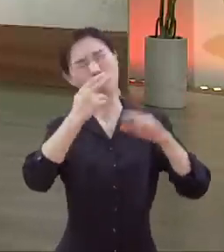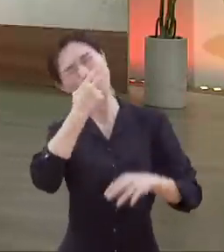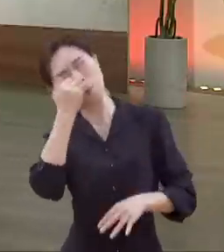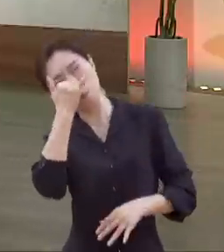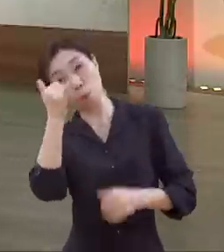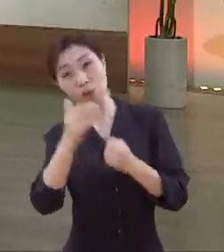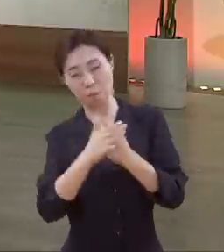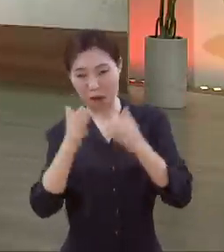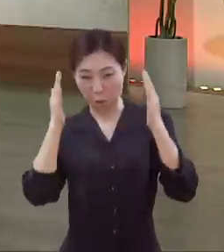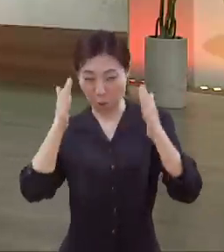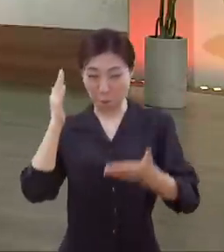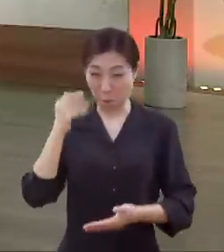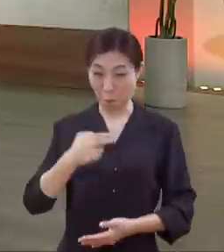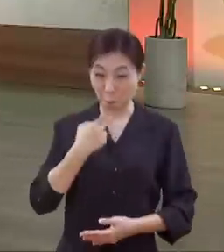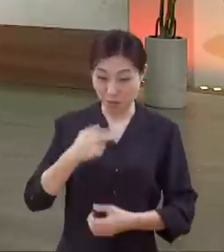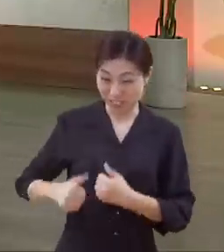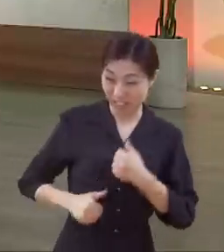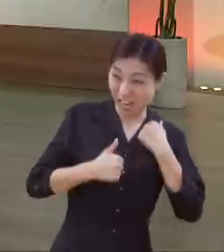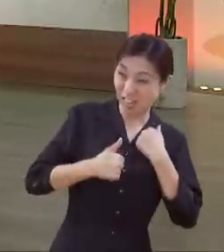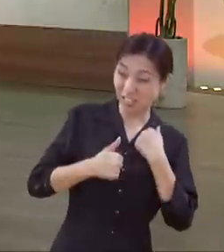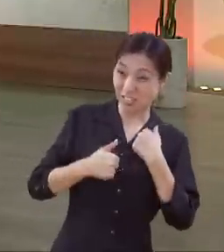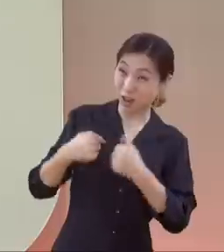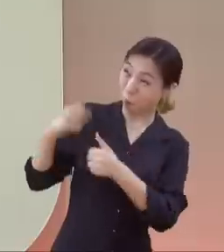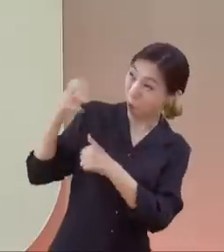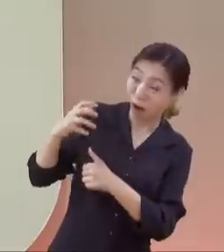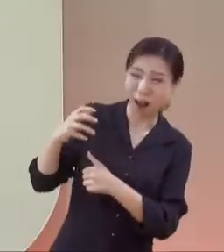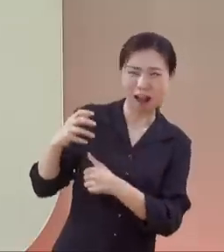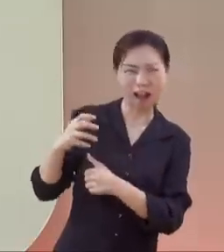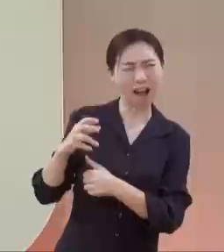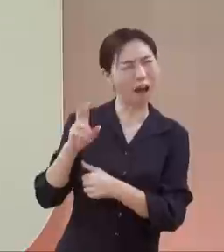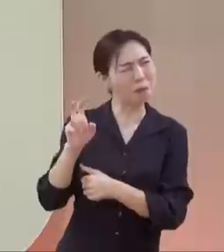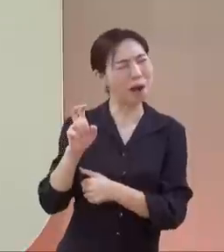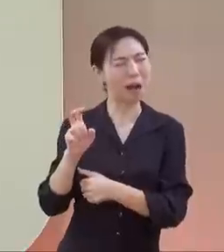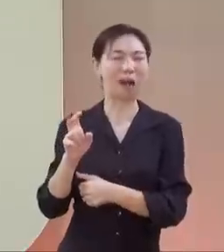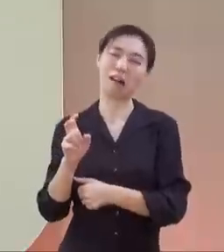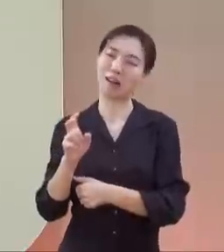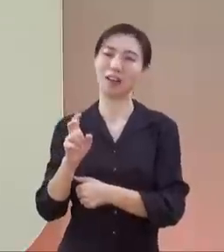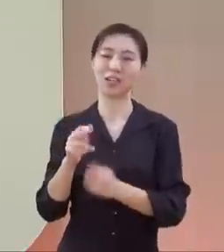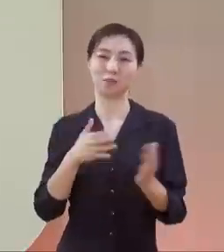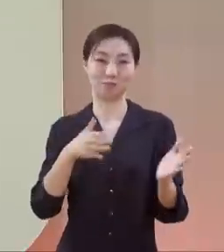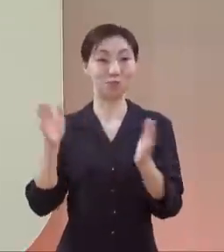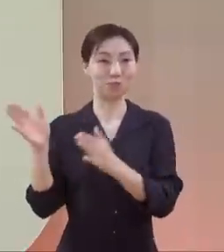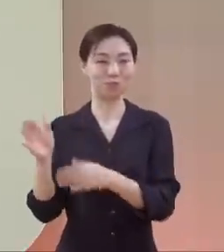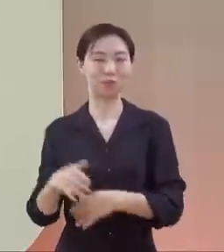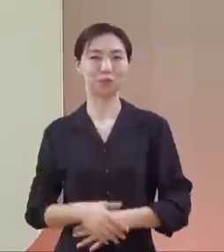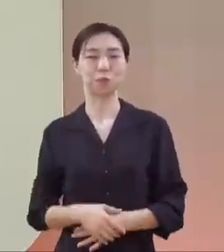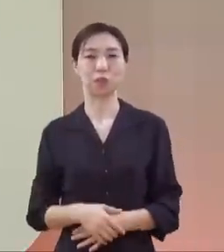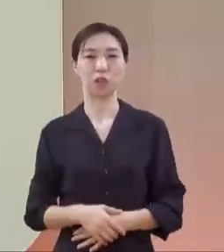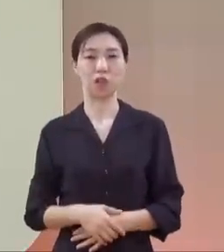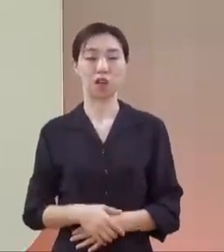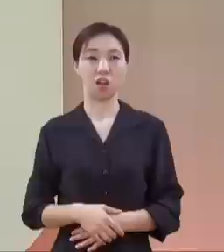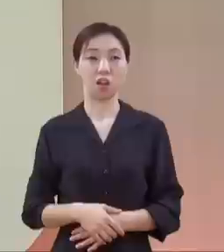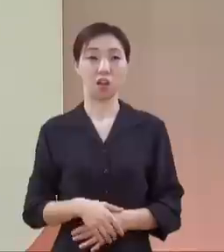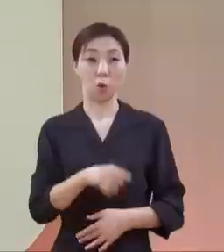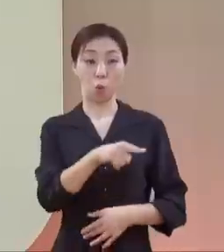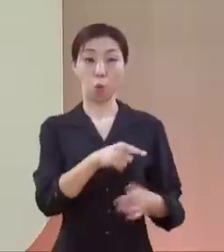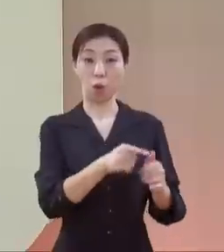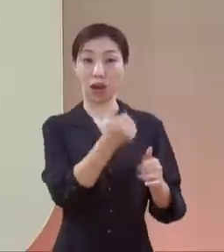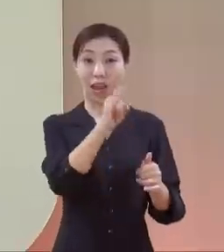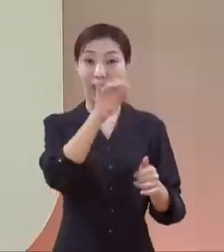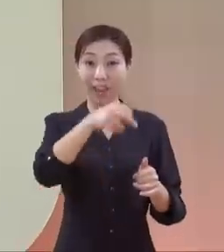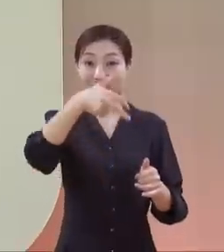이상하네 근데 저는 작은 거였는데 이따만한 말벌이 이따만한 말벌이 와서 무릎에 탁